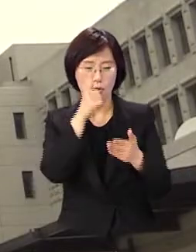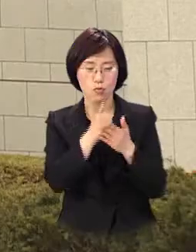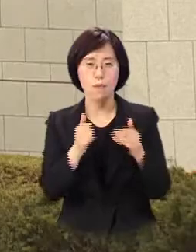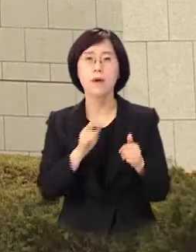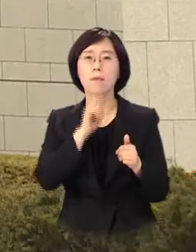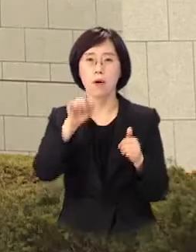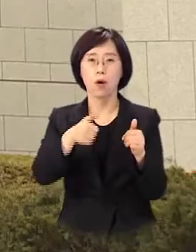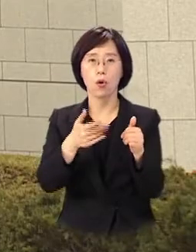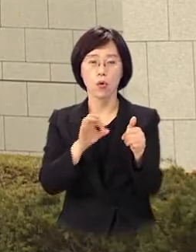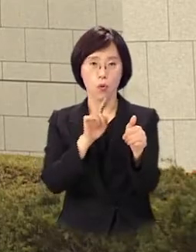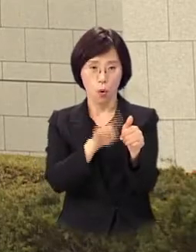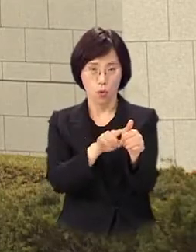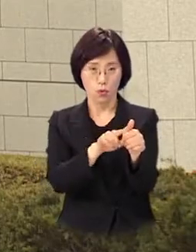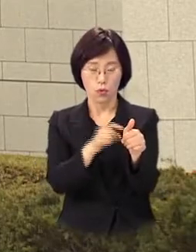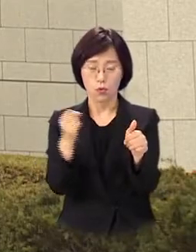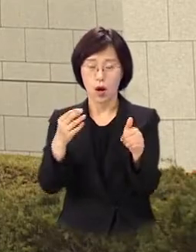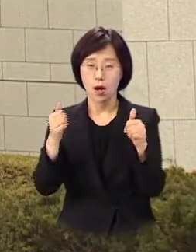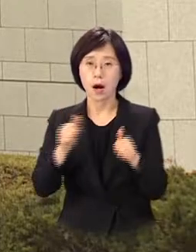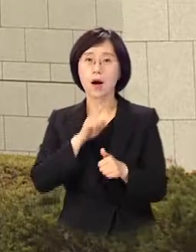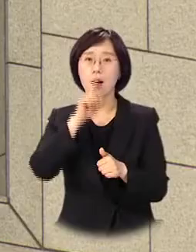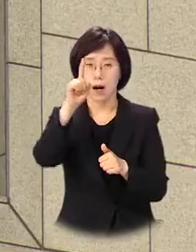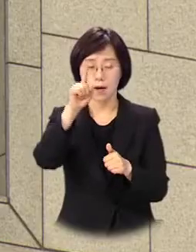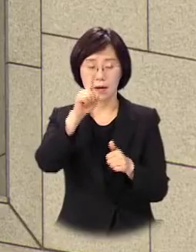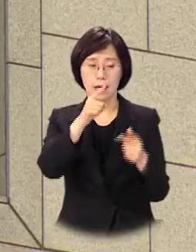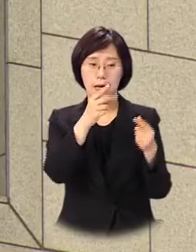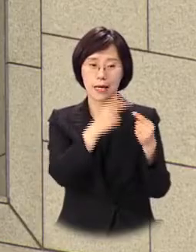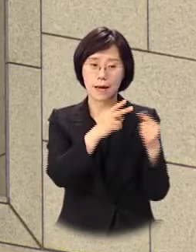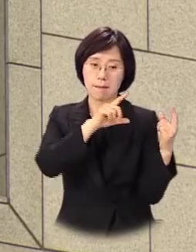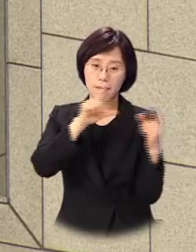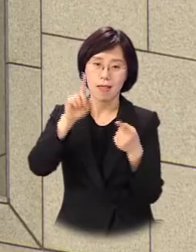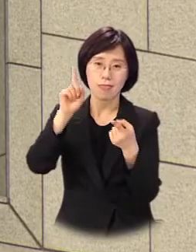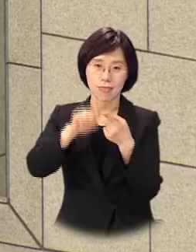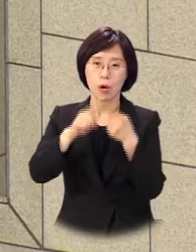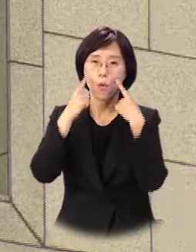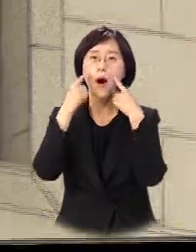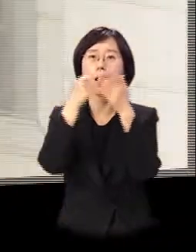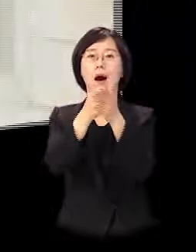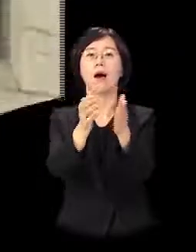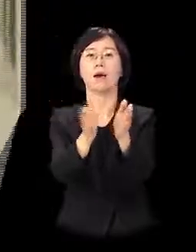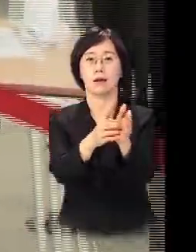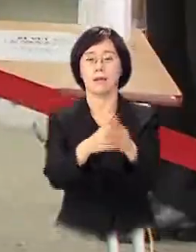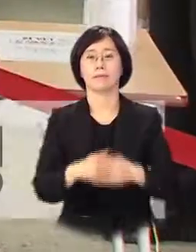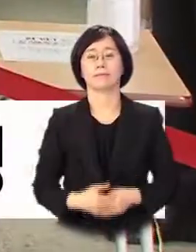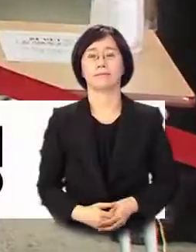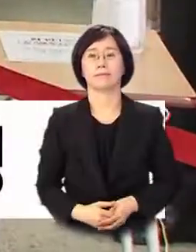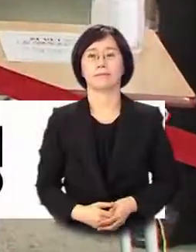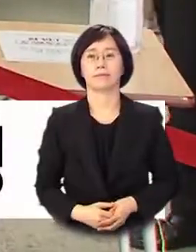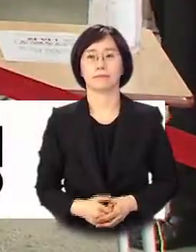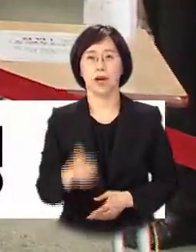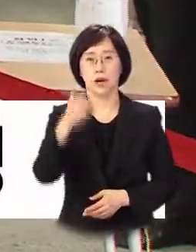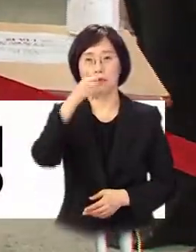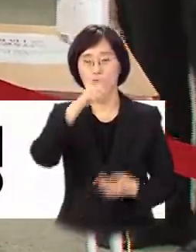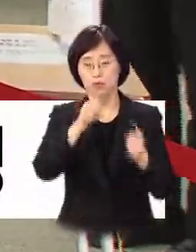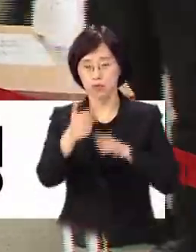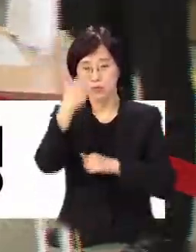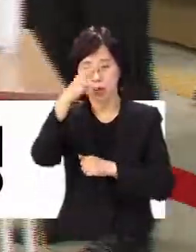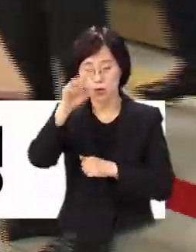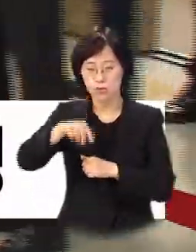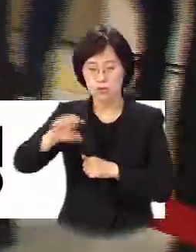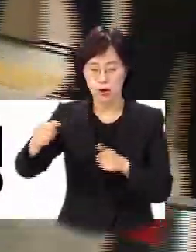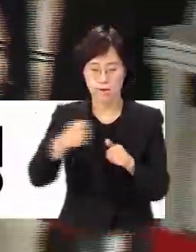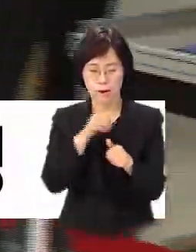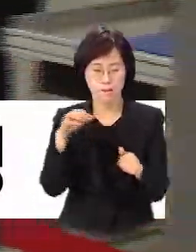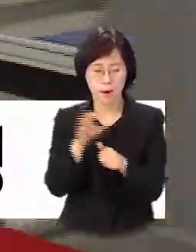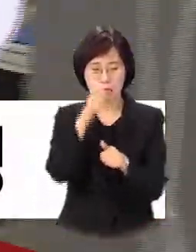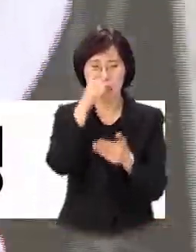의원에 대한 상고심에서 면소 판결을 내린 2심 판결을 확정했습니다. 고 최숙현 선수에 대한